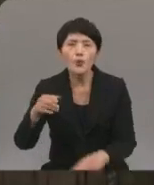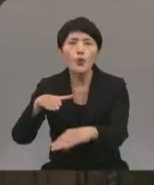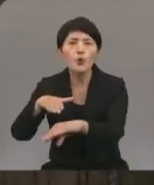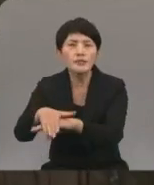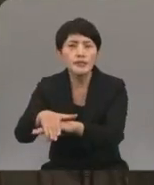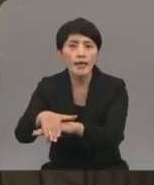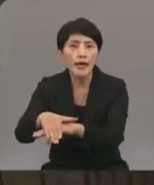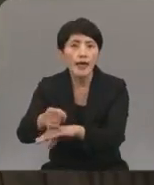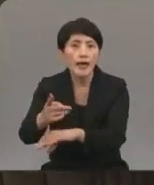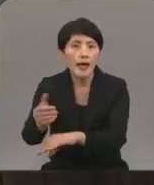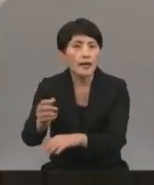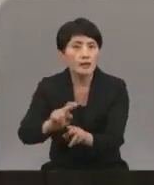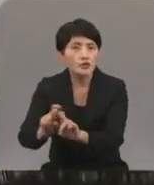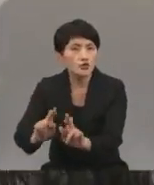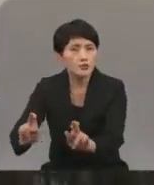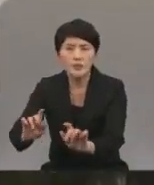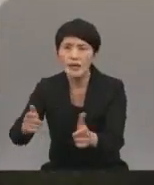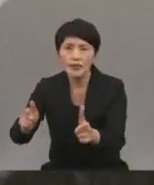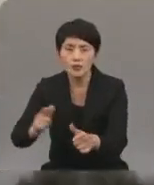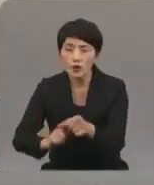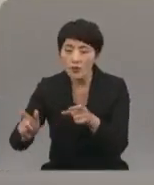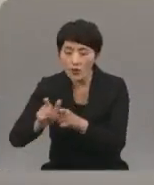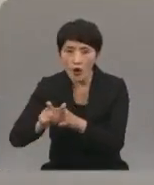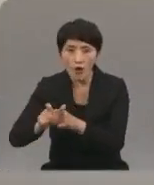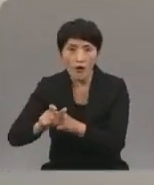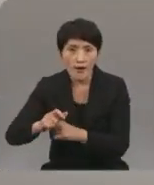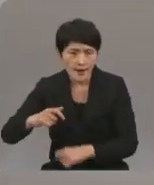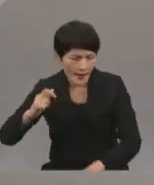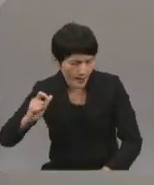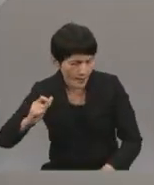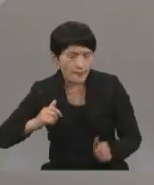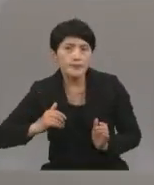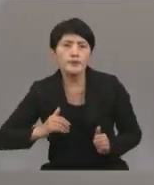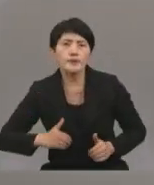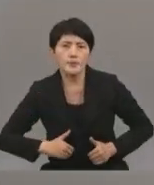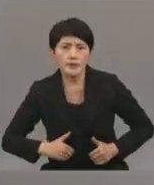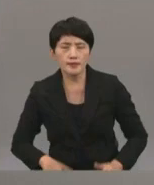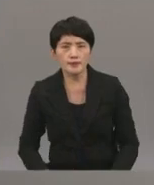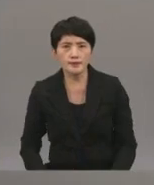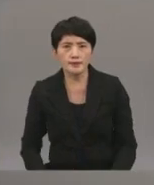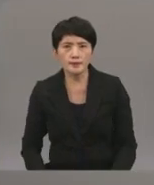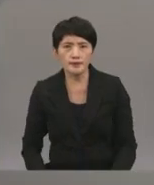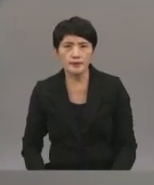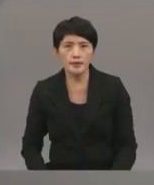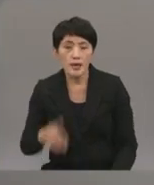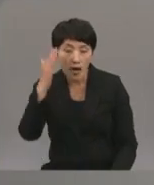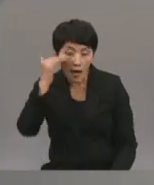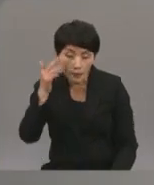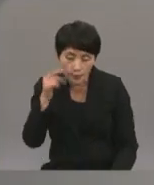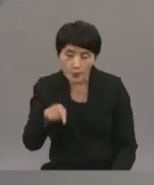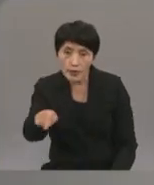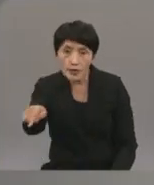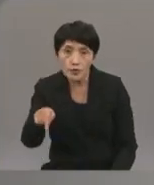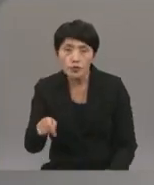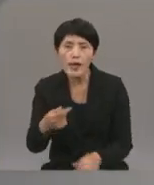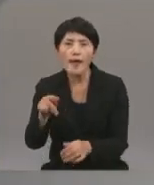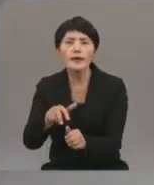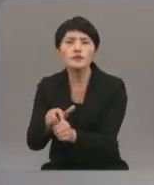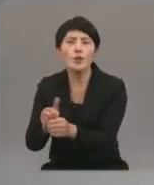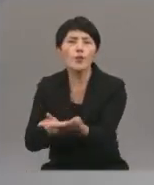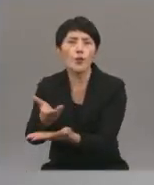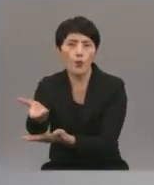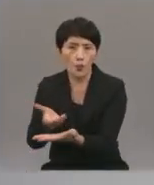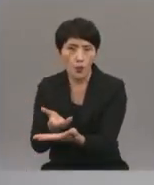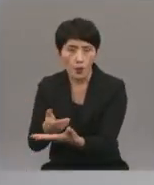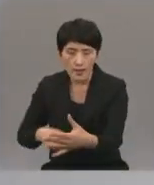况时将可提供杀伤性武器。总统室有关人士介绍说，尹锡悦总统此番言论附带了几项条